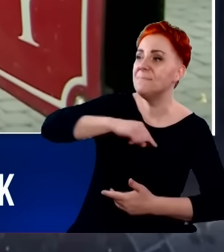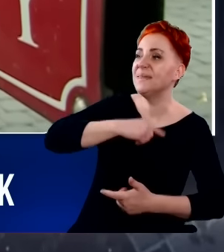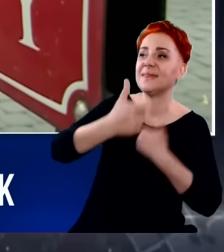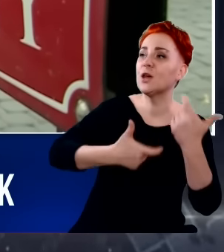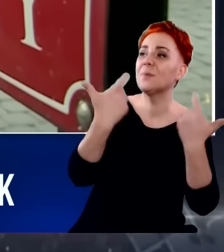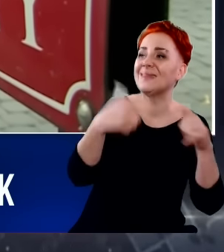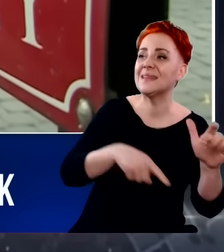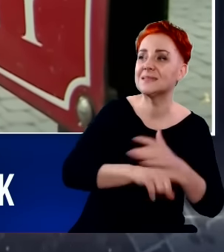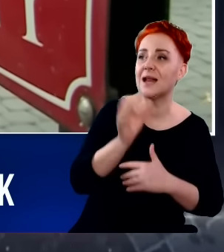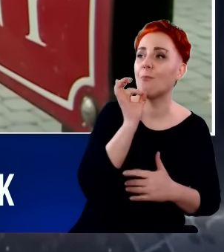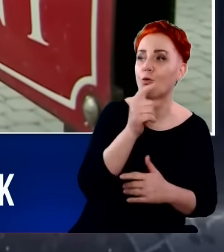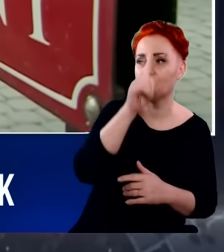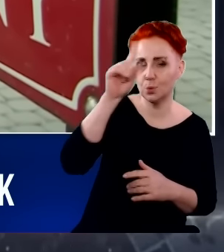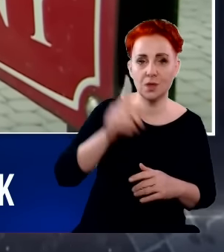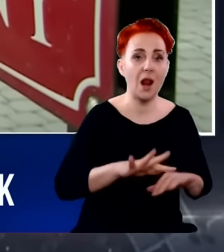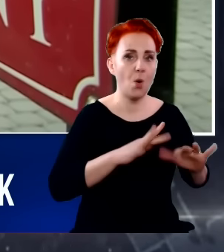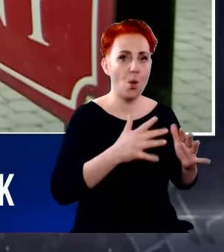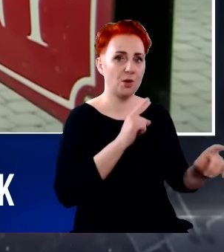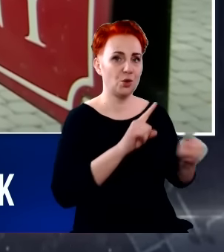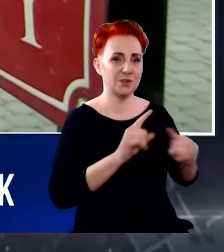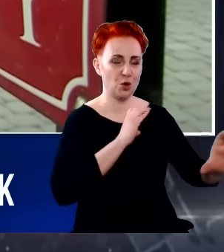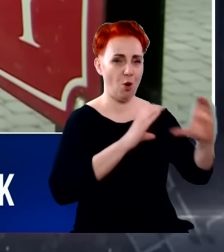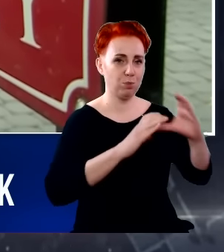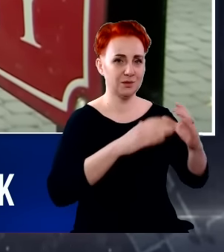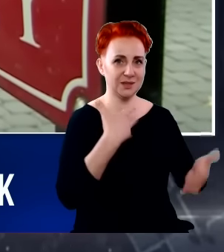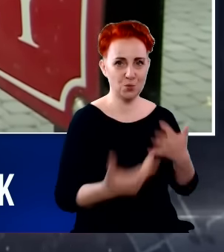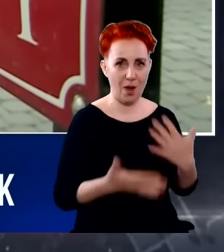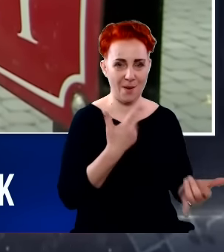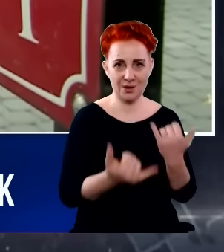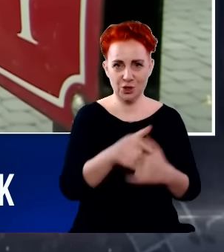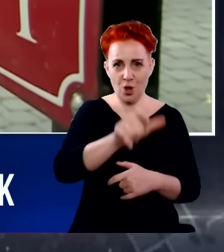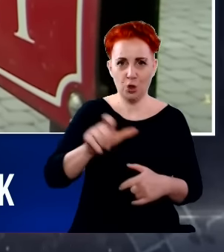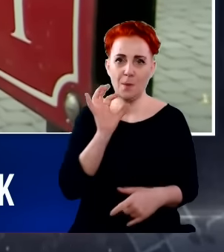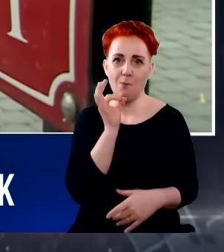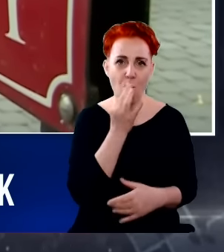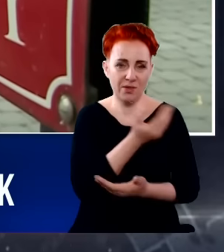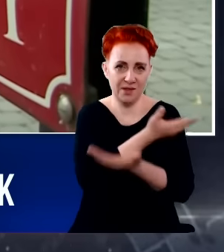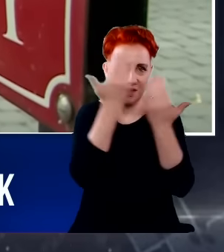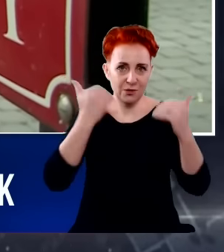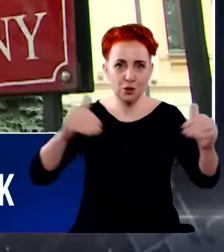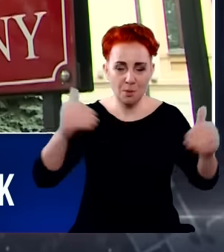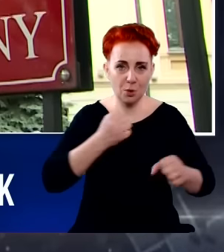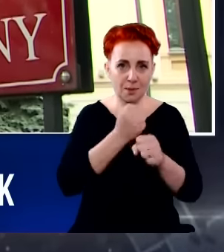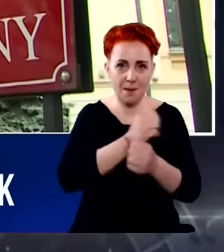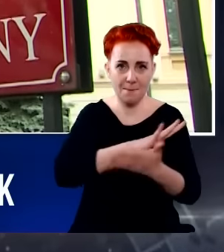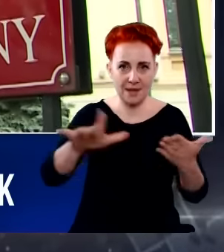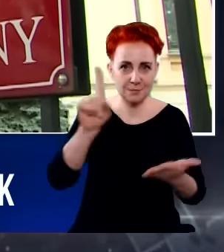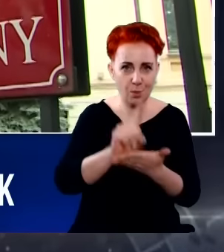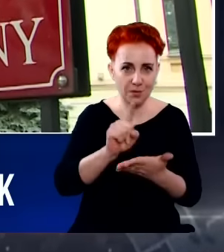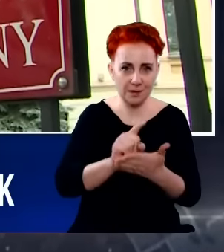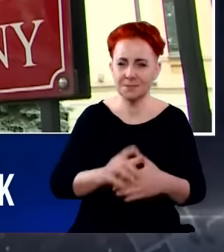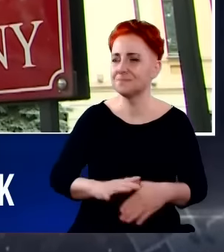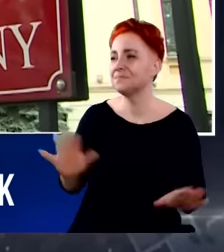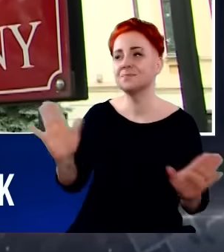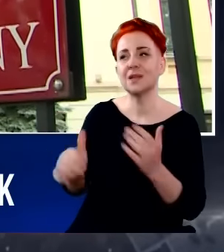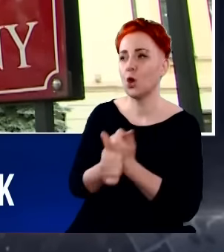więc ja pokazuję. Ale to znaczy, że komunikacja była słaba, skoro ci młodzi ludzie nie wiedzieli, że mogą pracować bez podatku. Nie, myślę, że to nie tak było